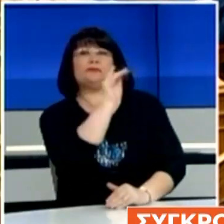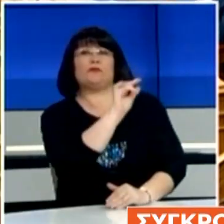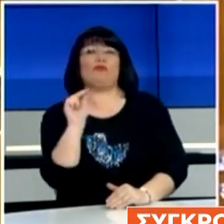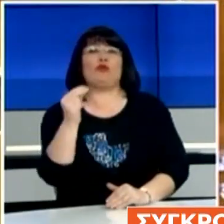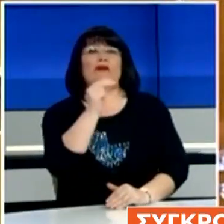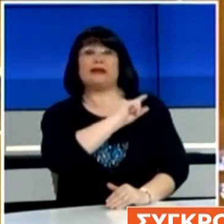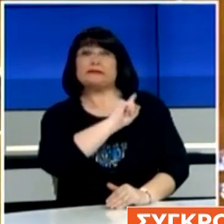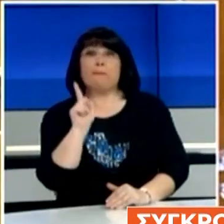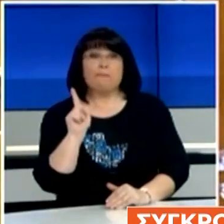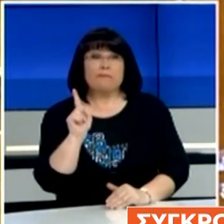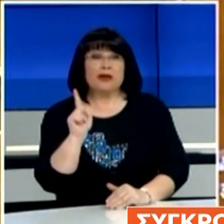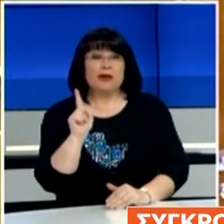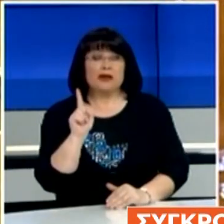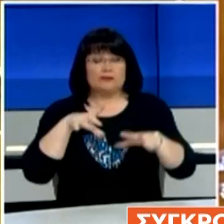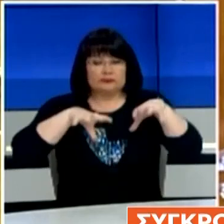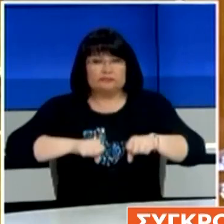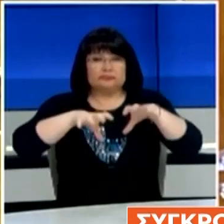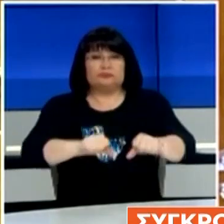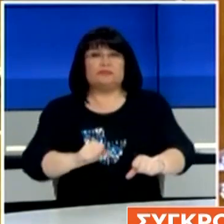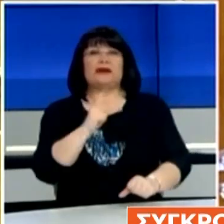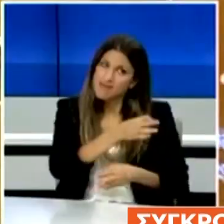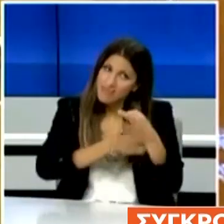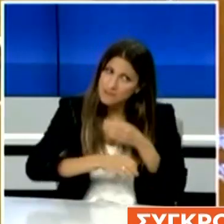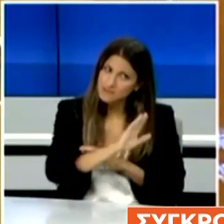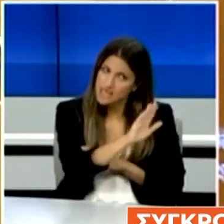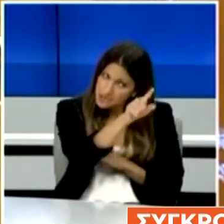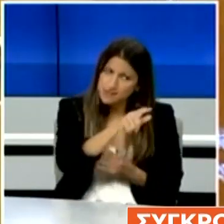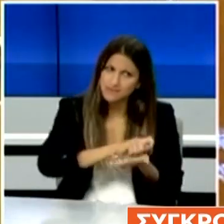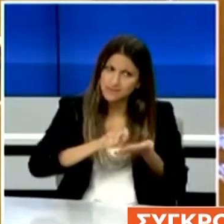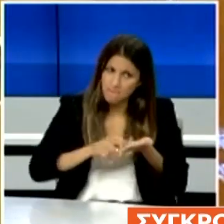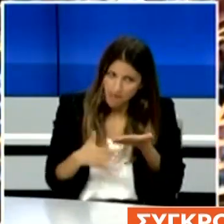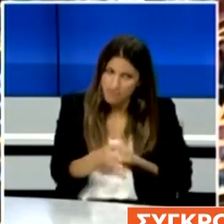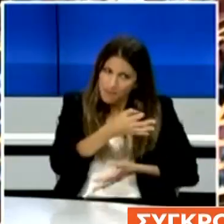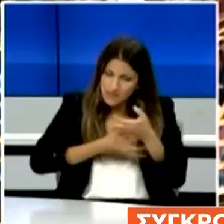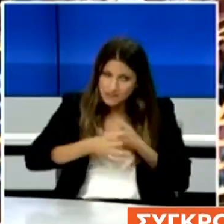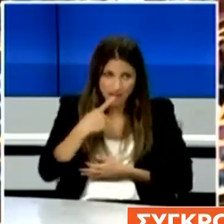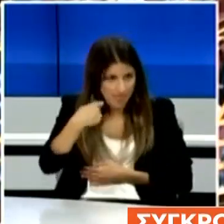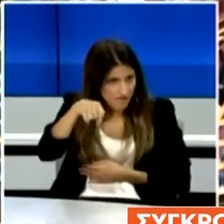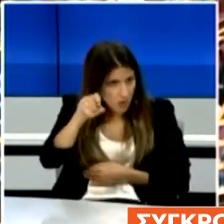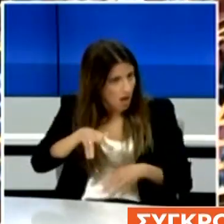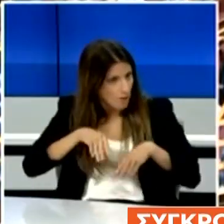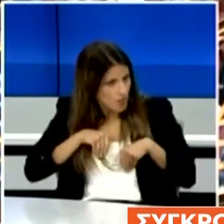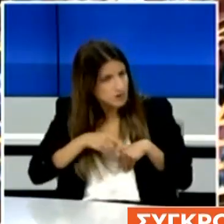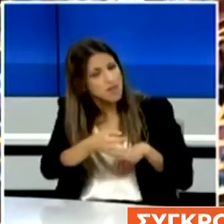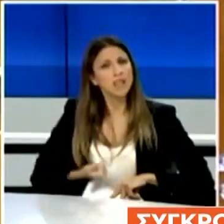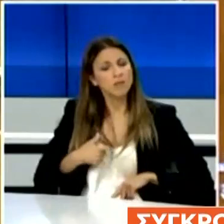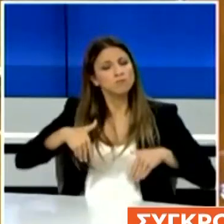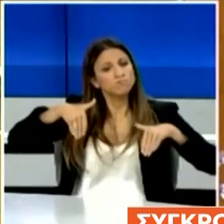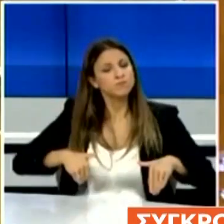ως πυροκροτητές. Με αποτέλεσμα η σύγκρουση Μητσοτάκη-Τσίπρα στη Βουλή για θέματα διαφάνειας και λογοδοσίας να ξεφύγει από τον